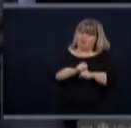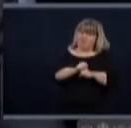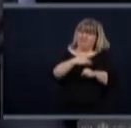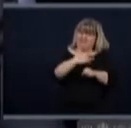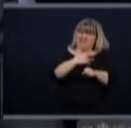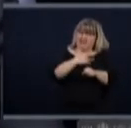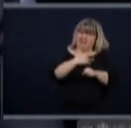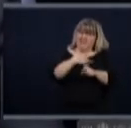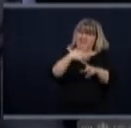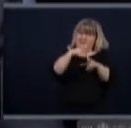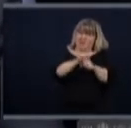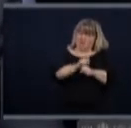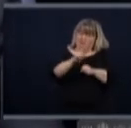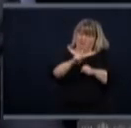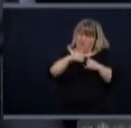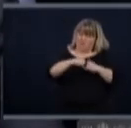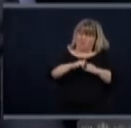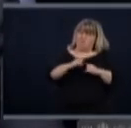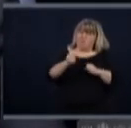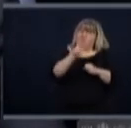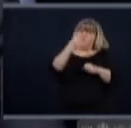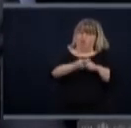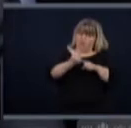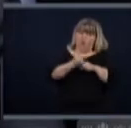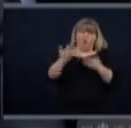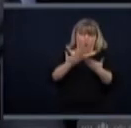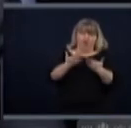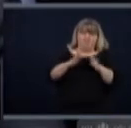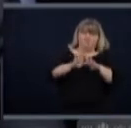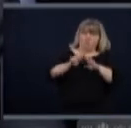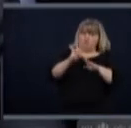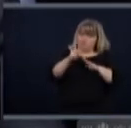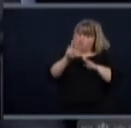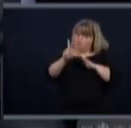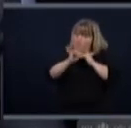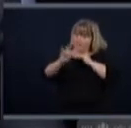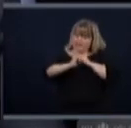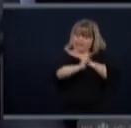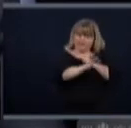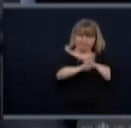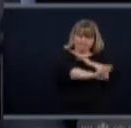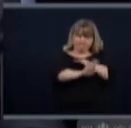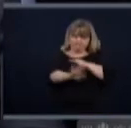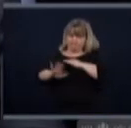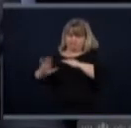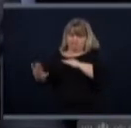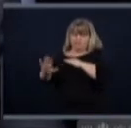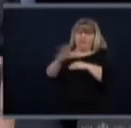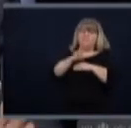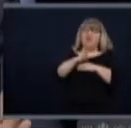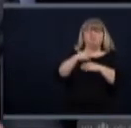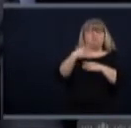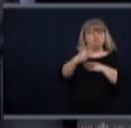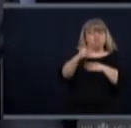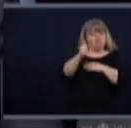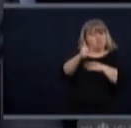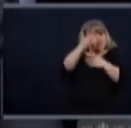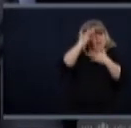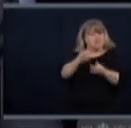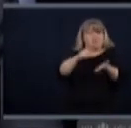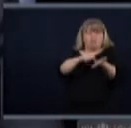pour plusieurs mois, de toujours rester à 2 mètres des autres personnes, mais allez-y à votre rythme. On ne veut